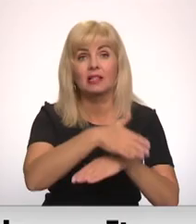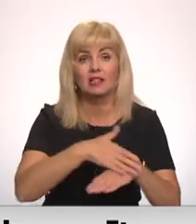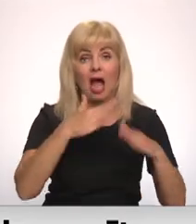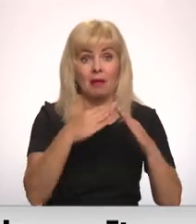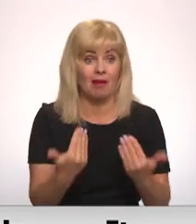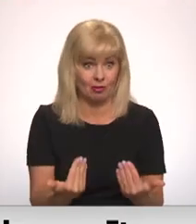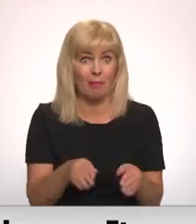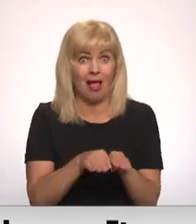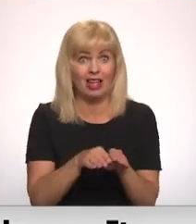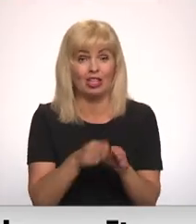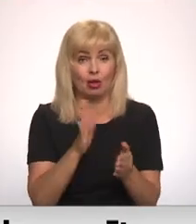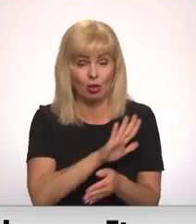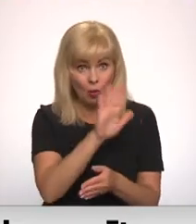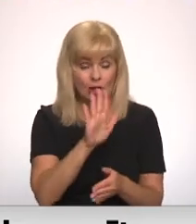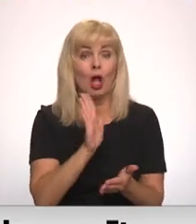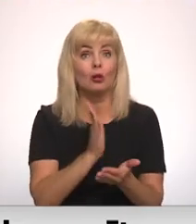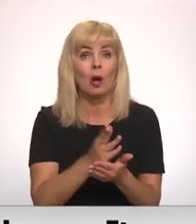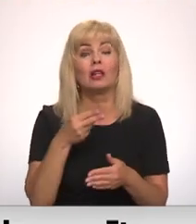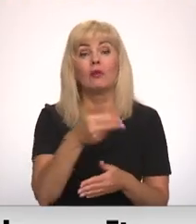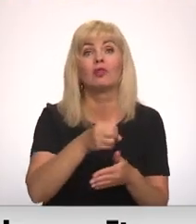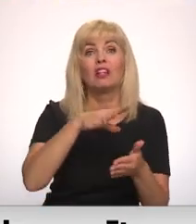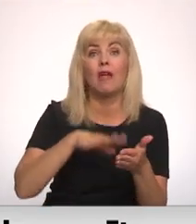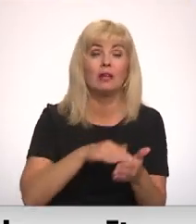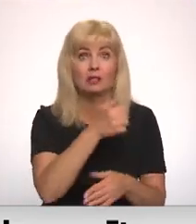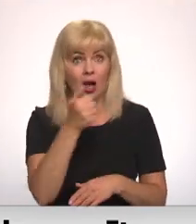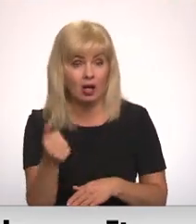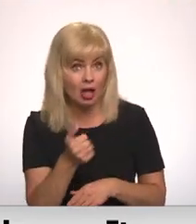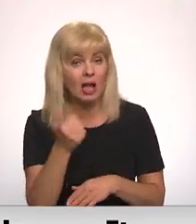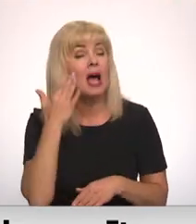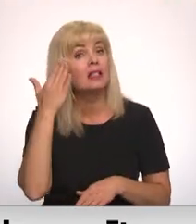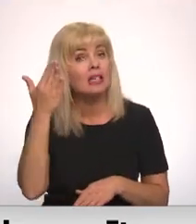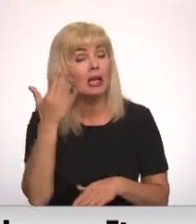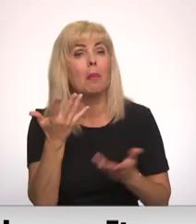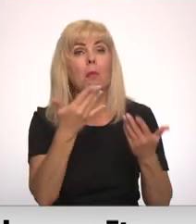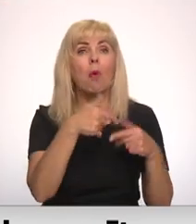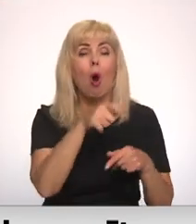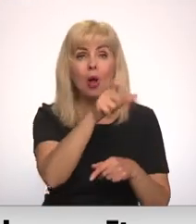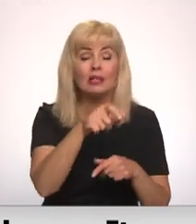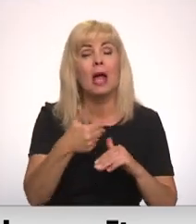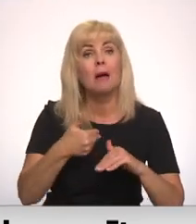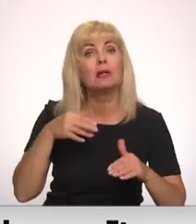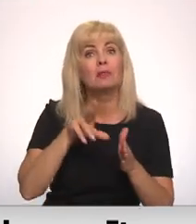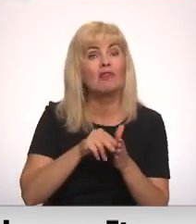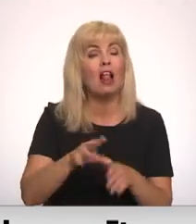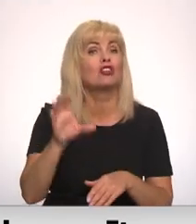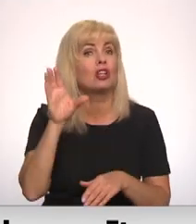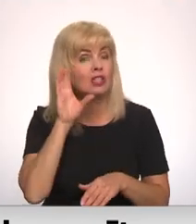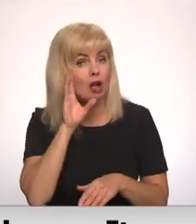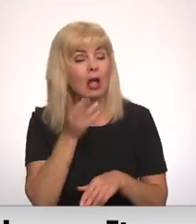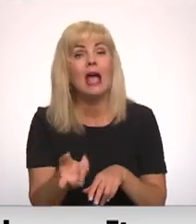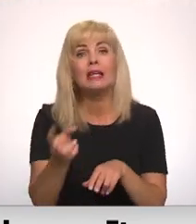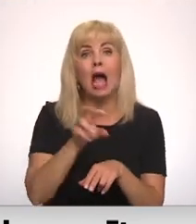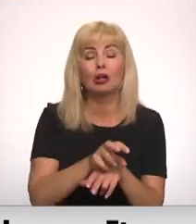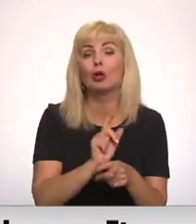kā šodien, notika 2019. Gadā. Ar cerībām, ka politiķi pirms vēlēšanām sadzirdēs, šeit